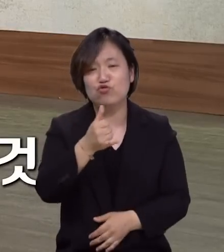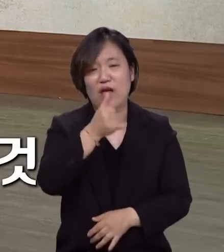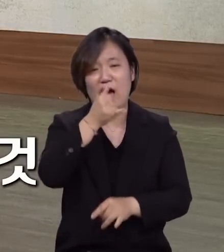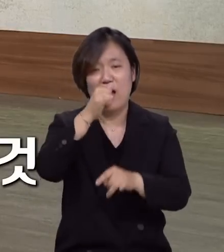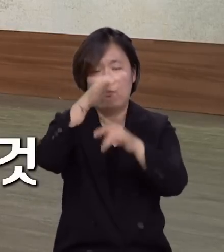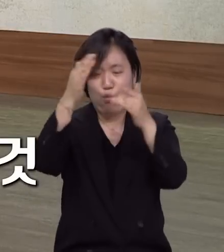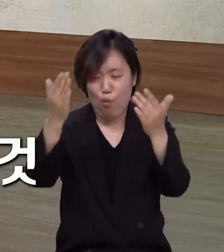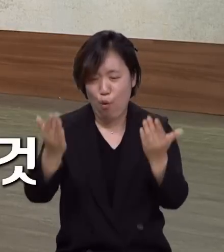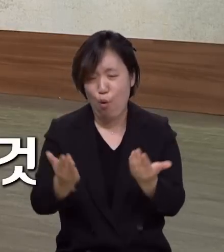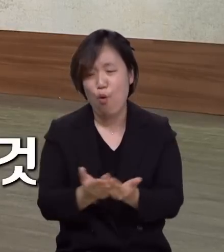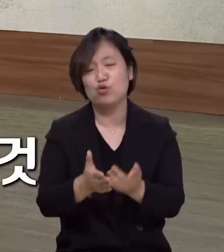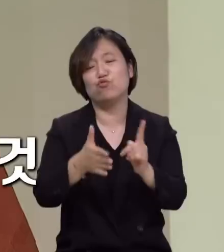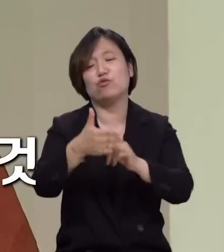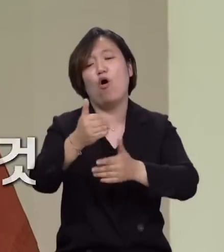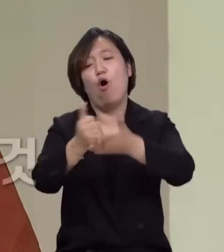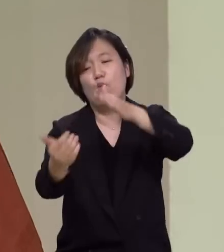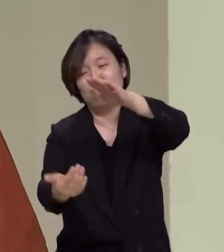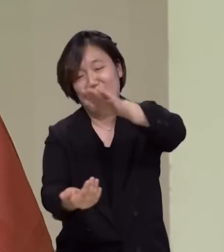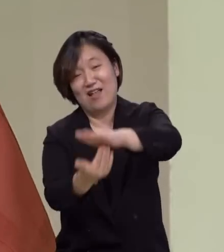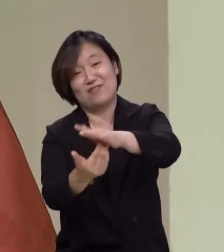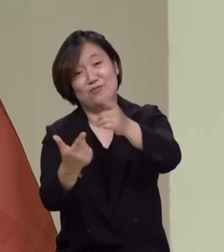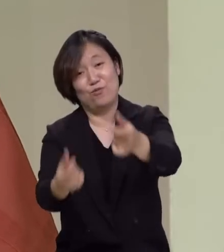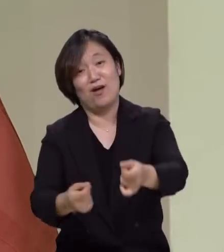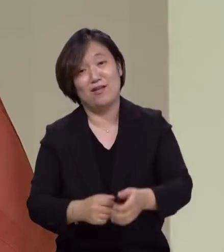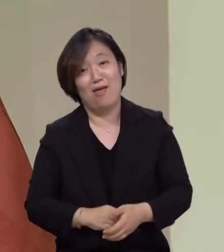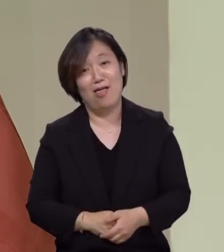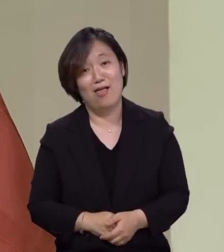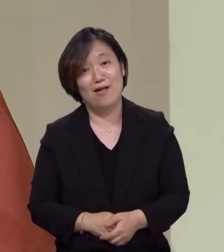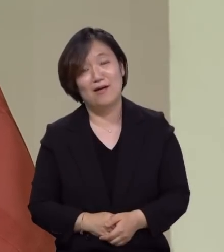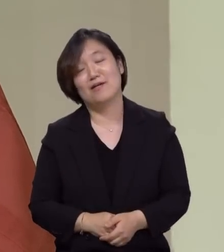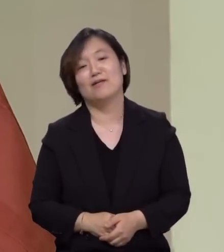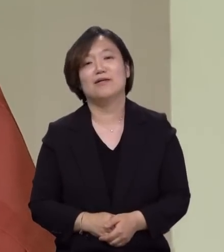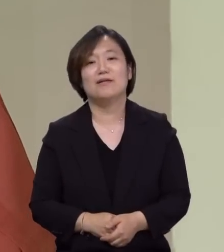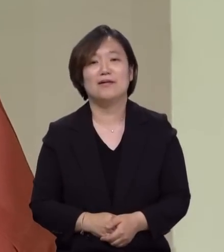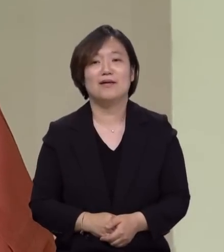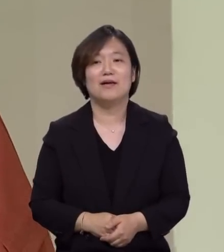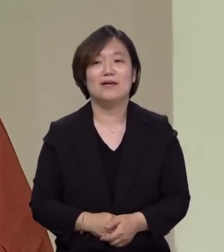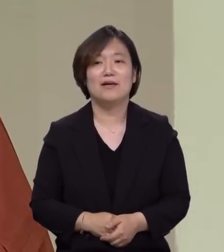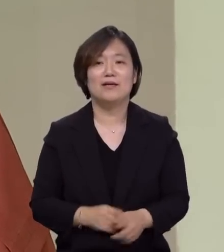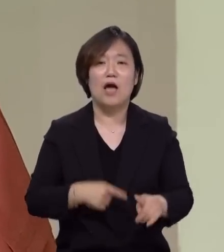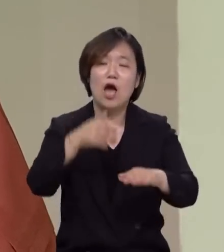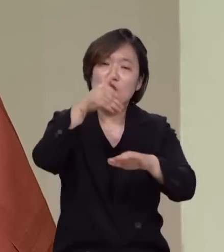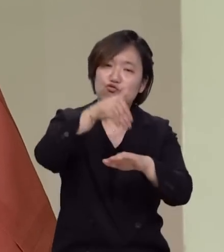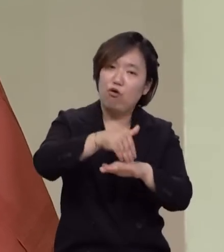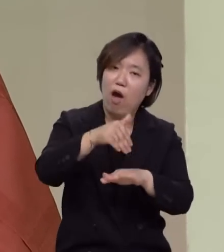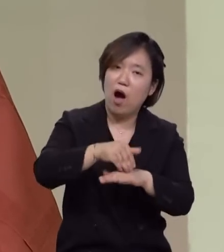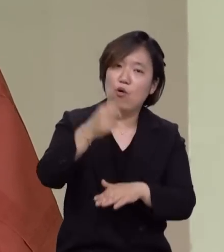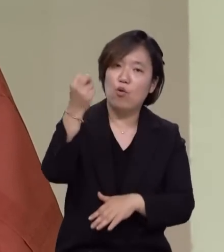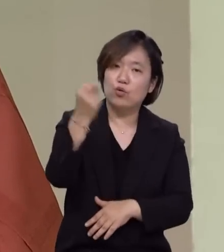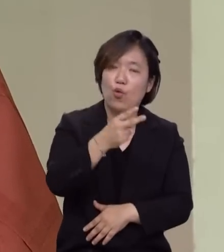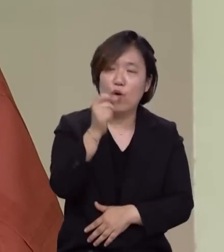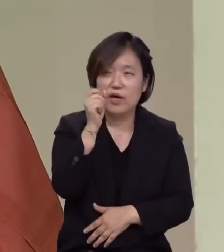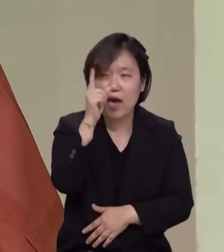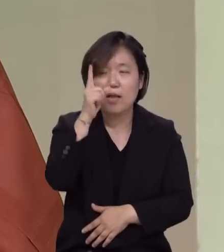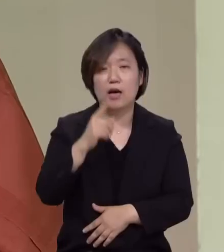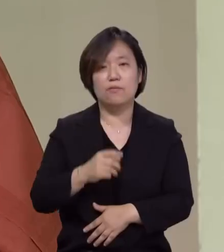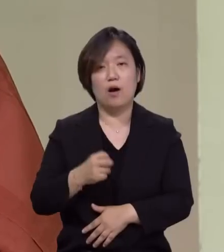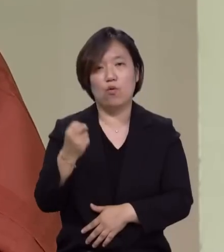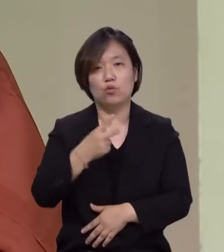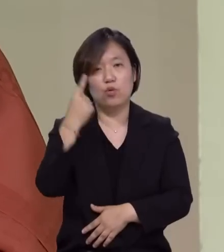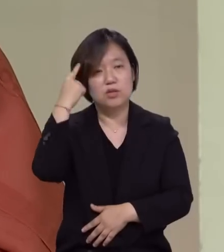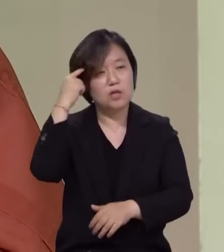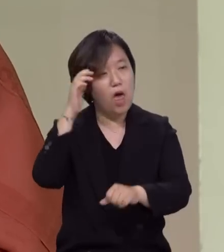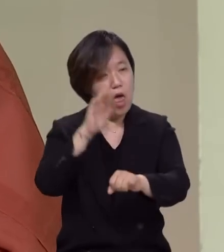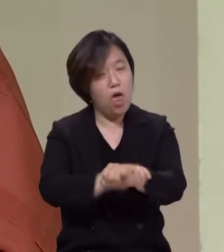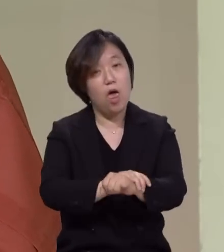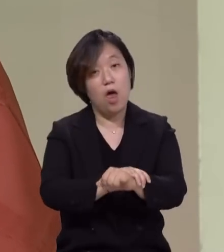불교의 목표입니다 다 수행을 하고 깨달음을 얻고 지혜를